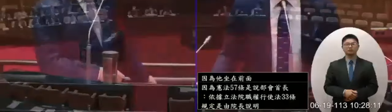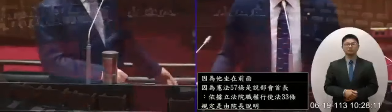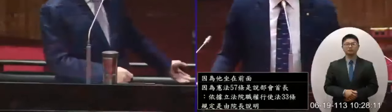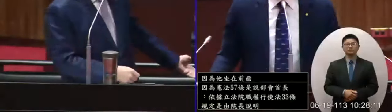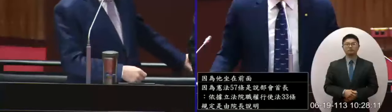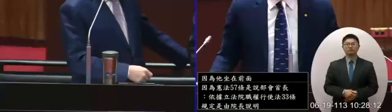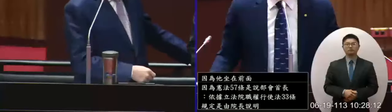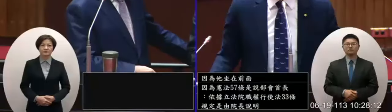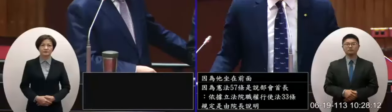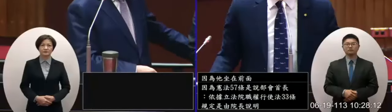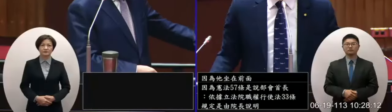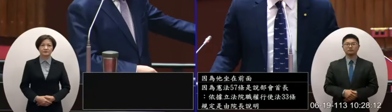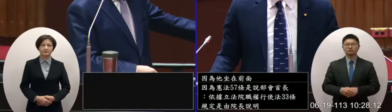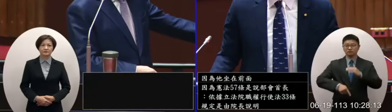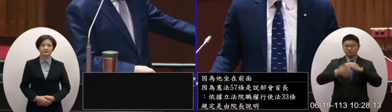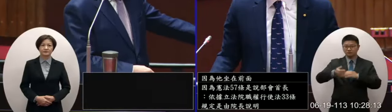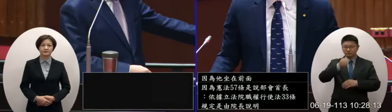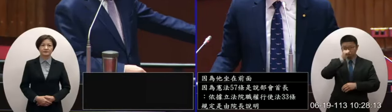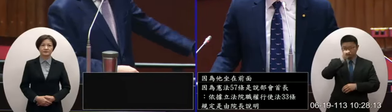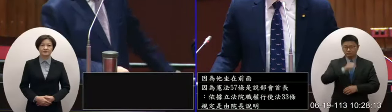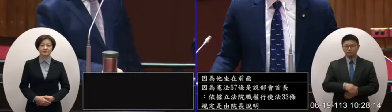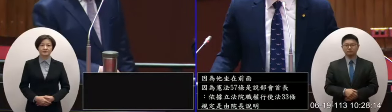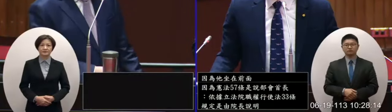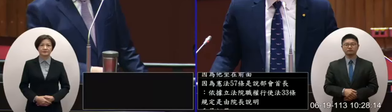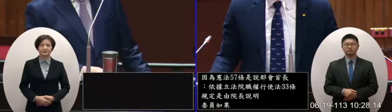好，院长好。 林中委员，